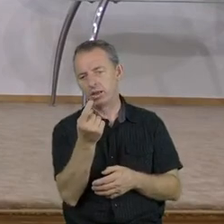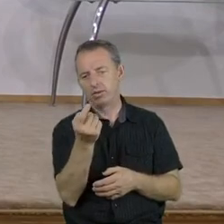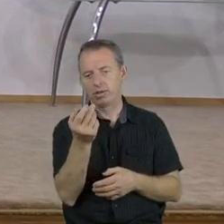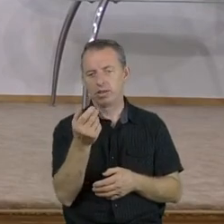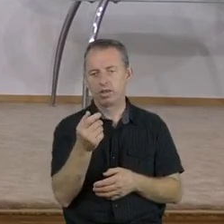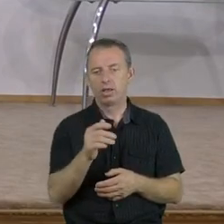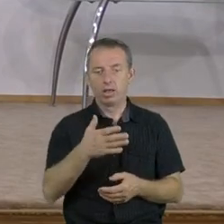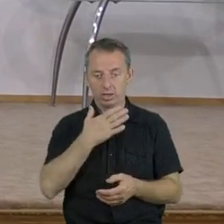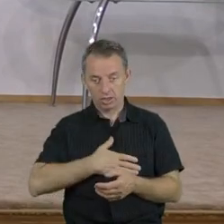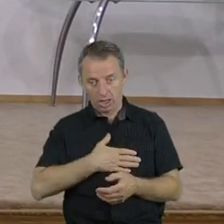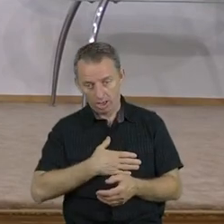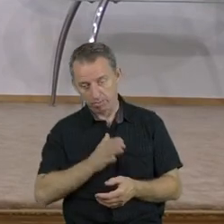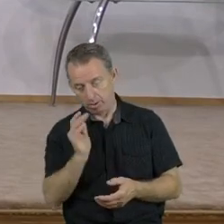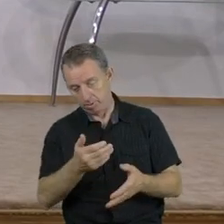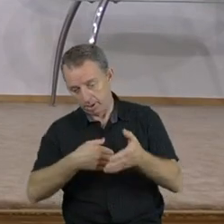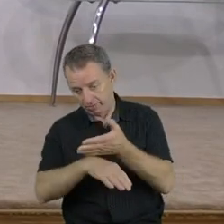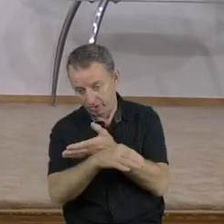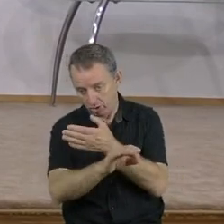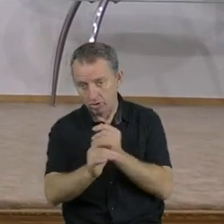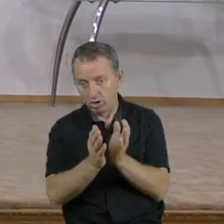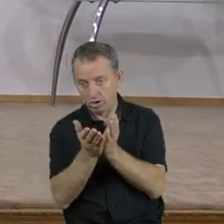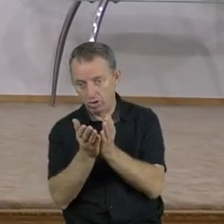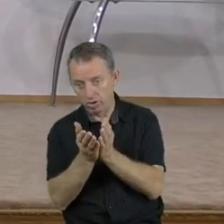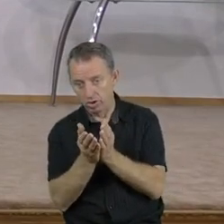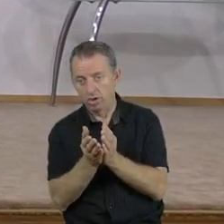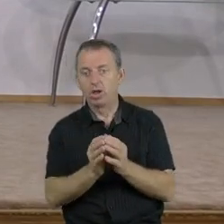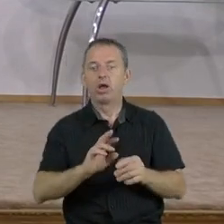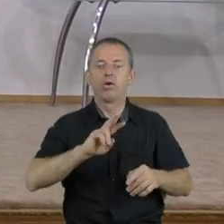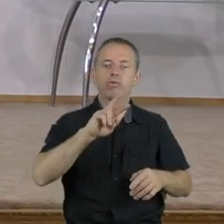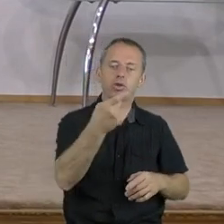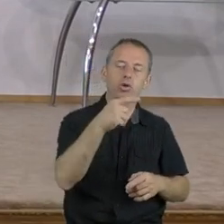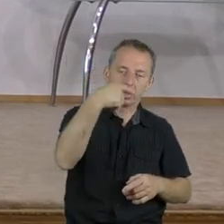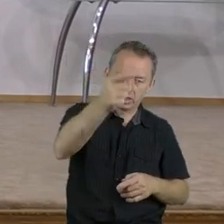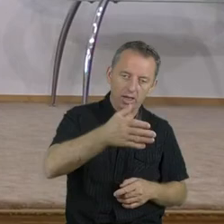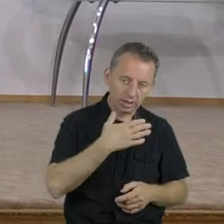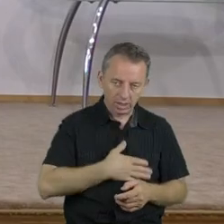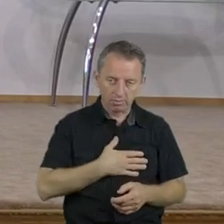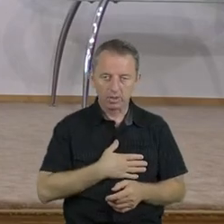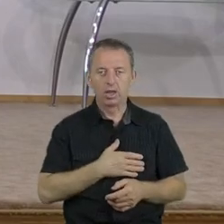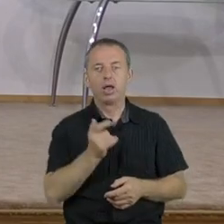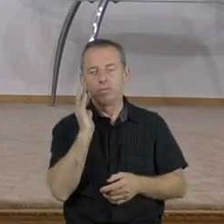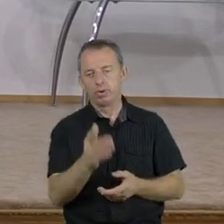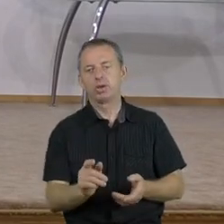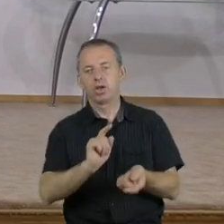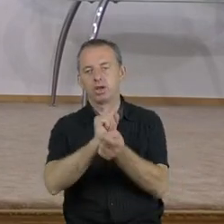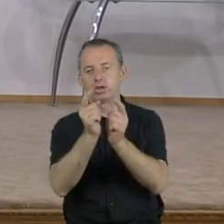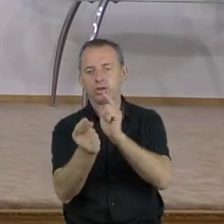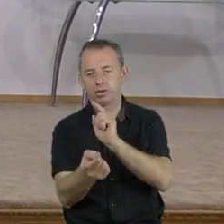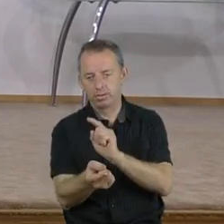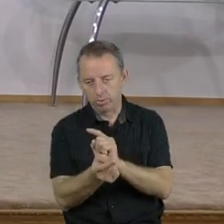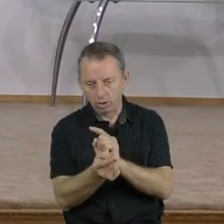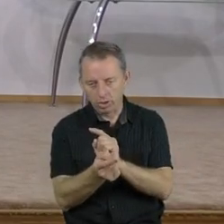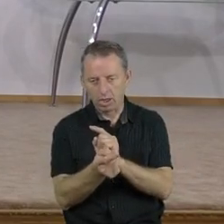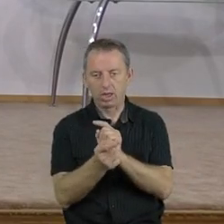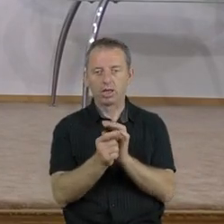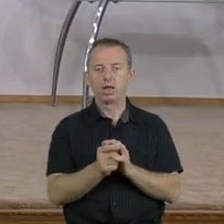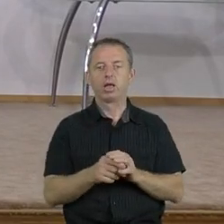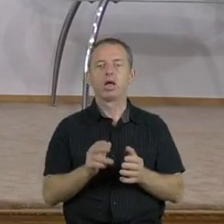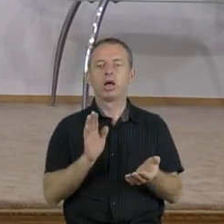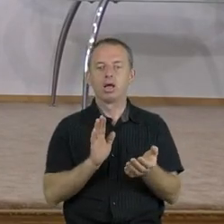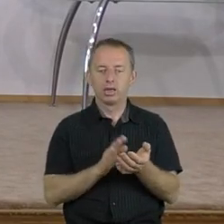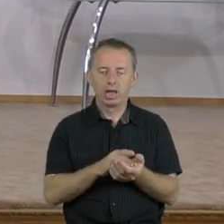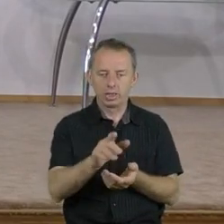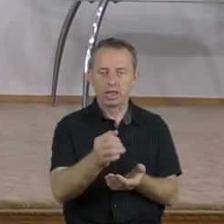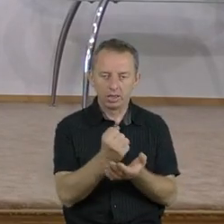w jeden sabat będziemy wychodzić z literaturą, a powiedzmy w drugim, tam w kolejnym terminie w miesiącu będziemy się spotykać na takie